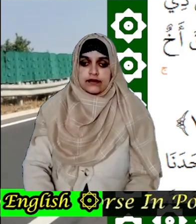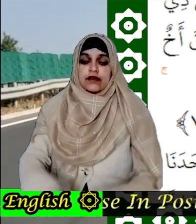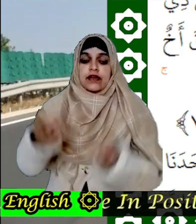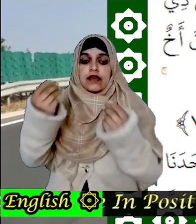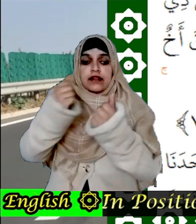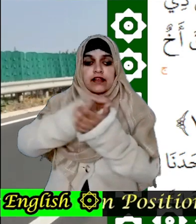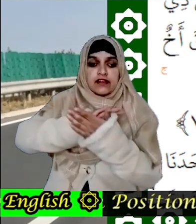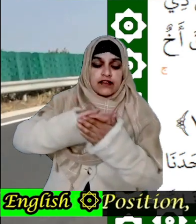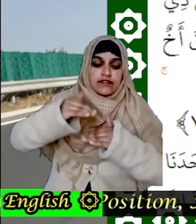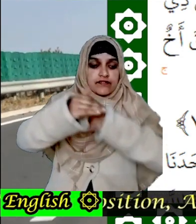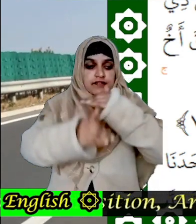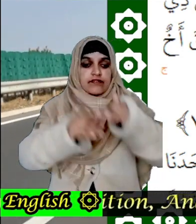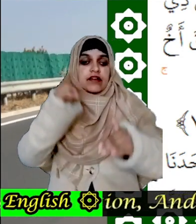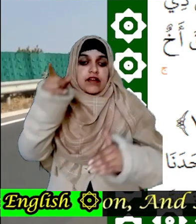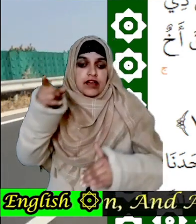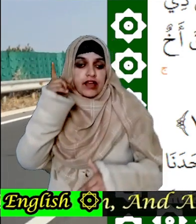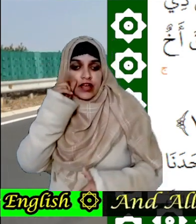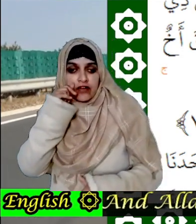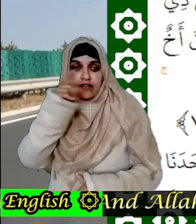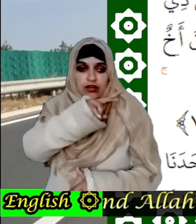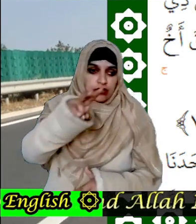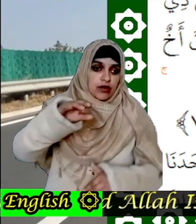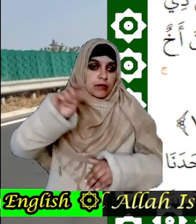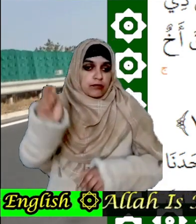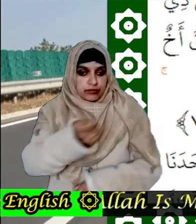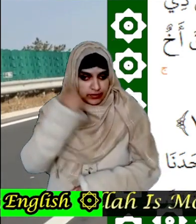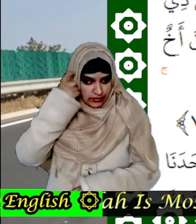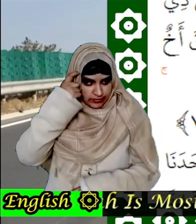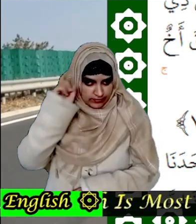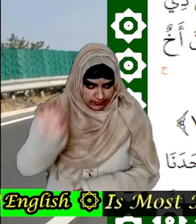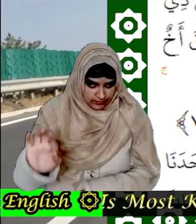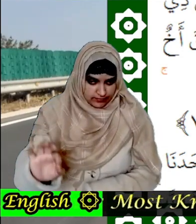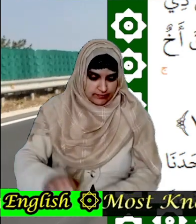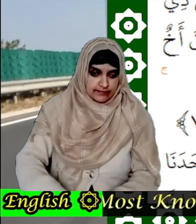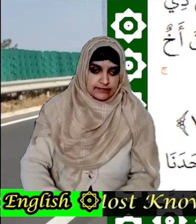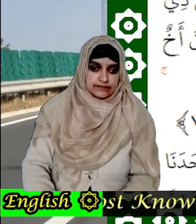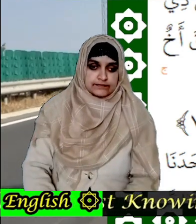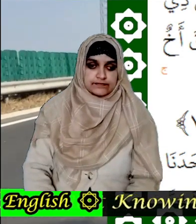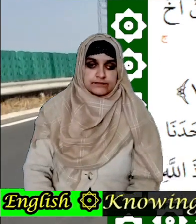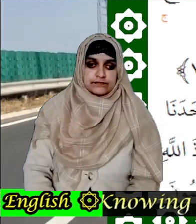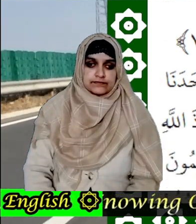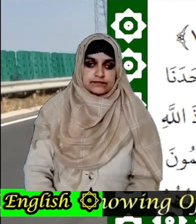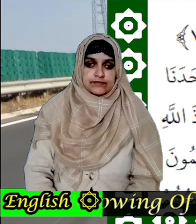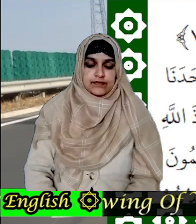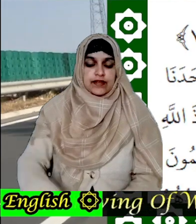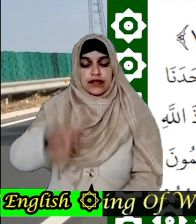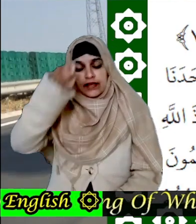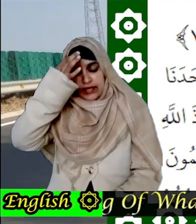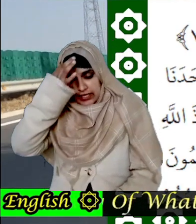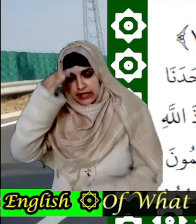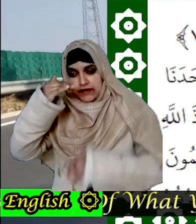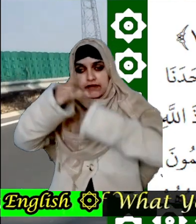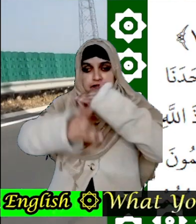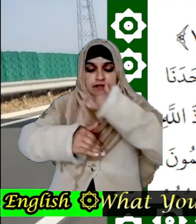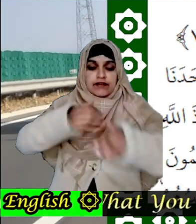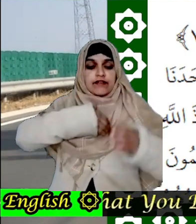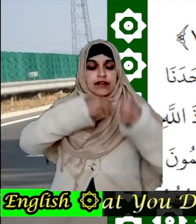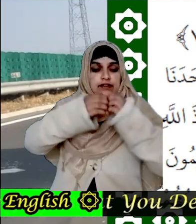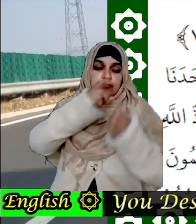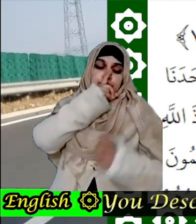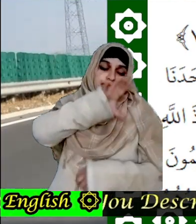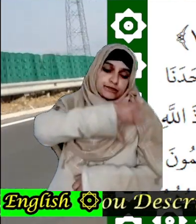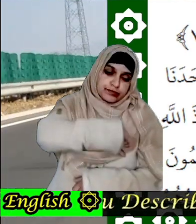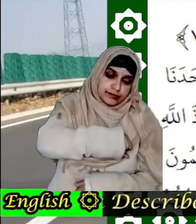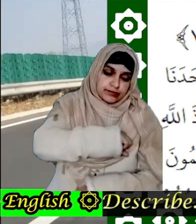بما تصفون دلقات سر ربي النبيغ والله أعلم بما تصفون